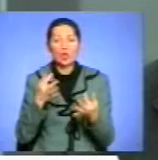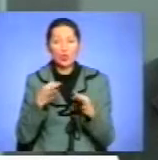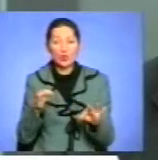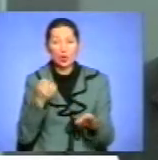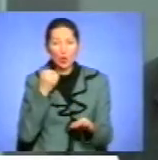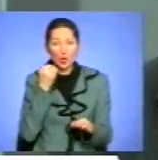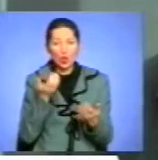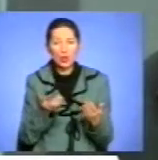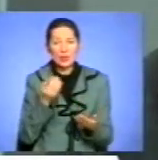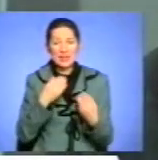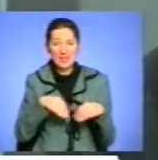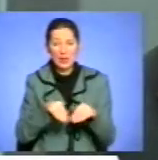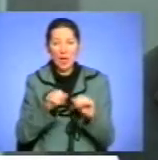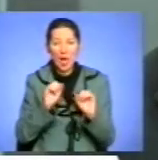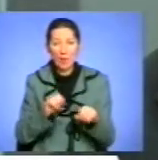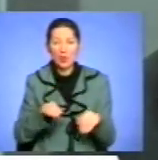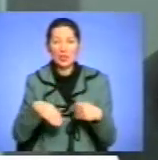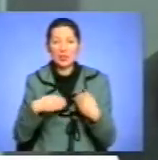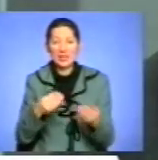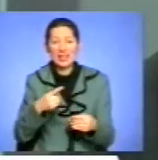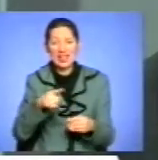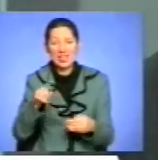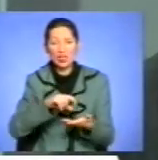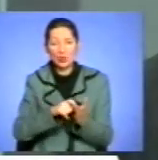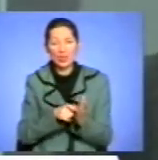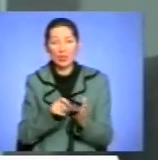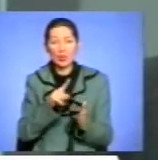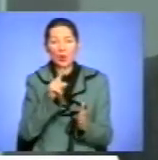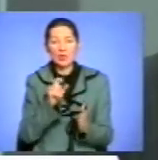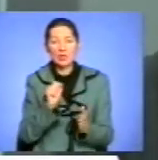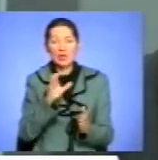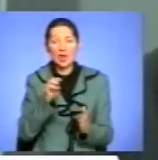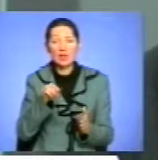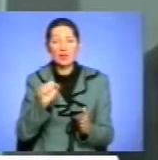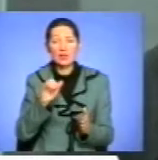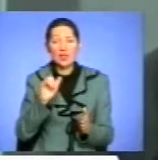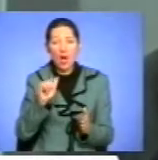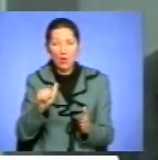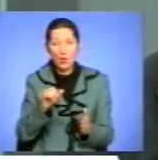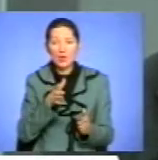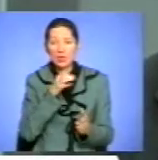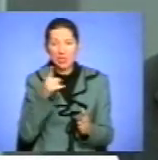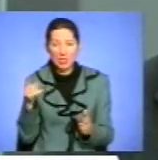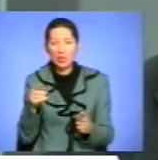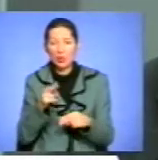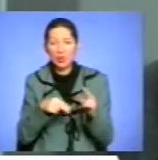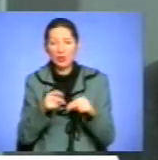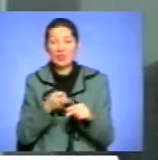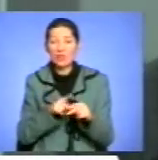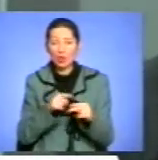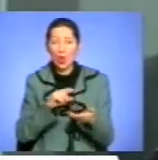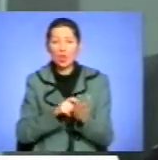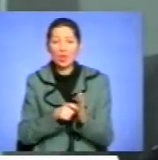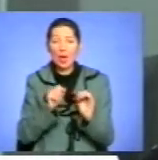змогу надати інше житло в заставу на час будівництва цього житла, то перший внесок